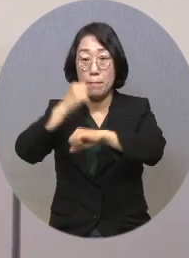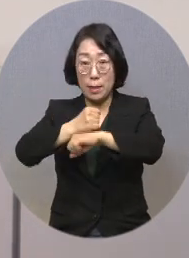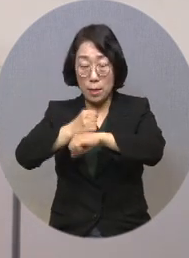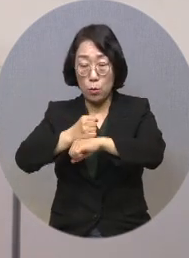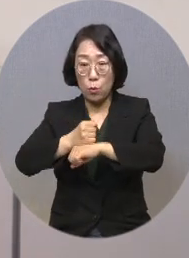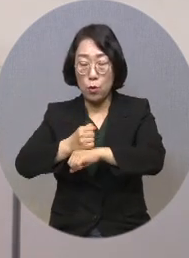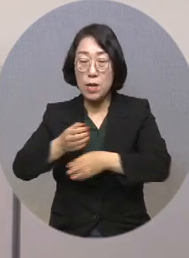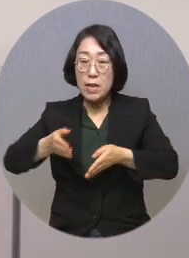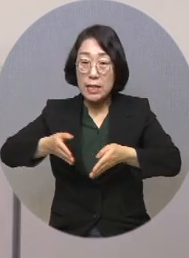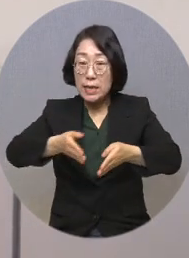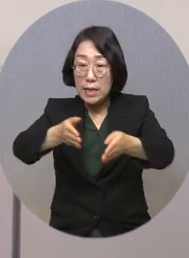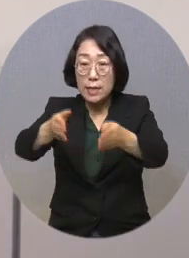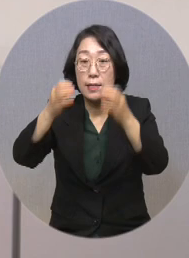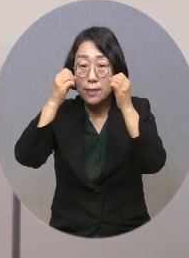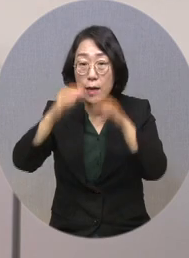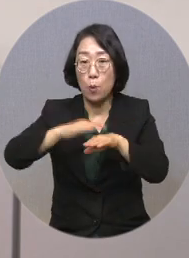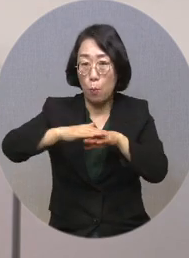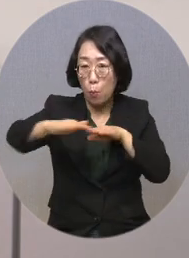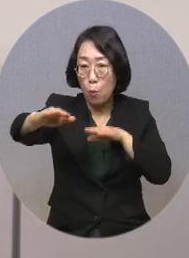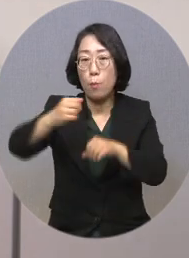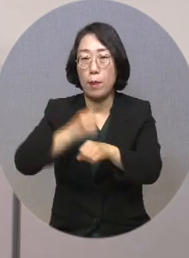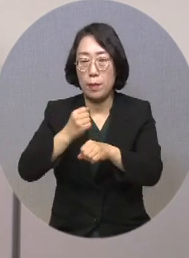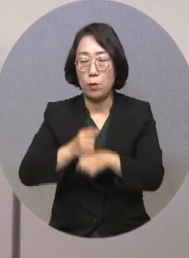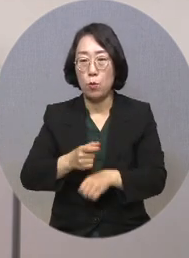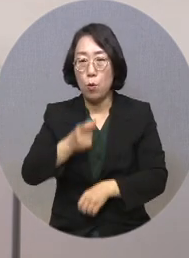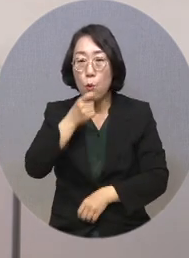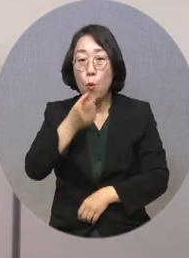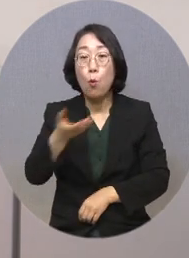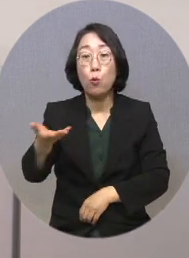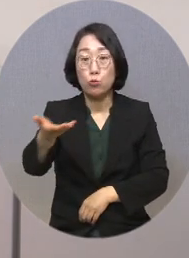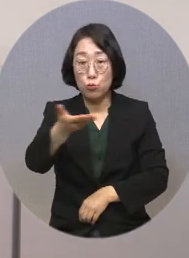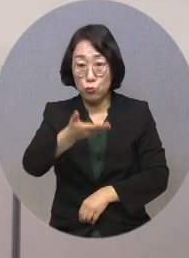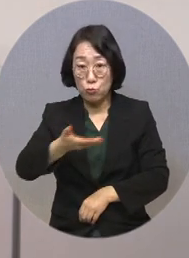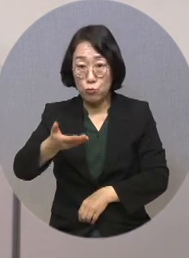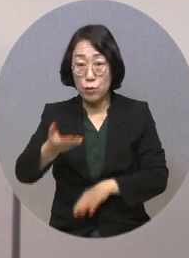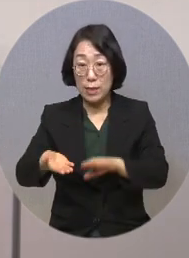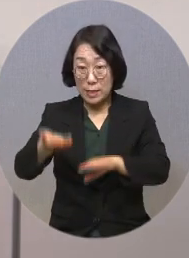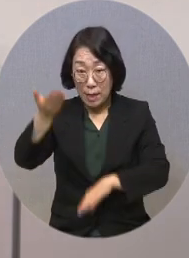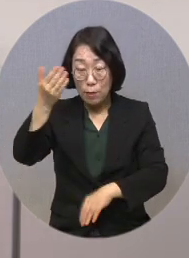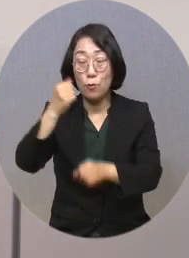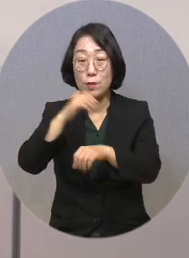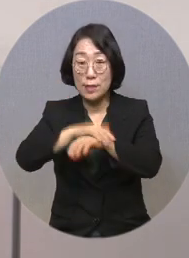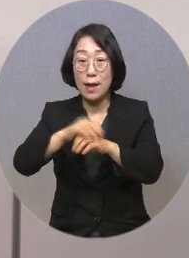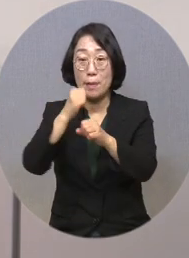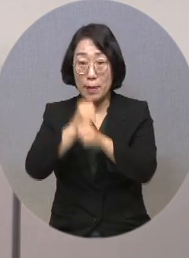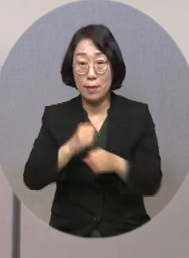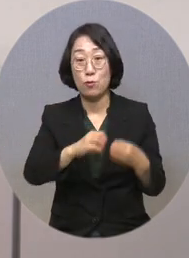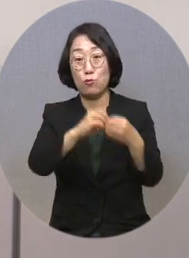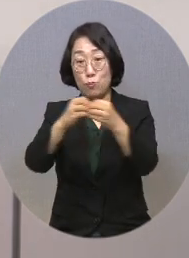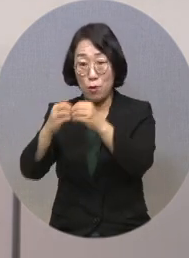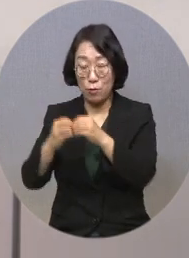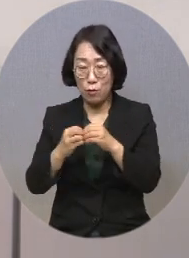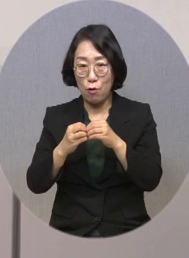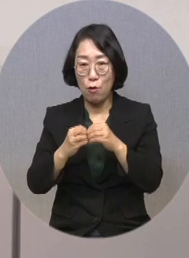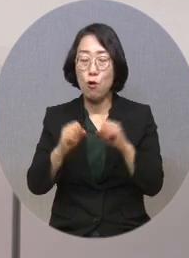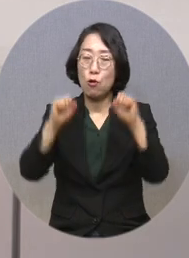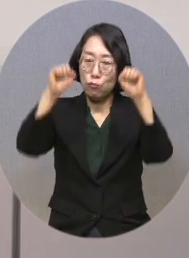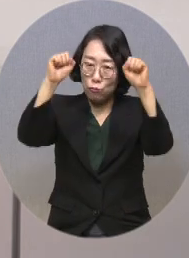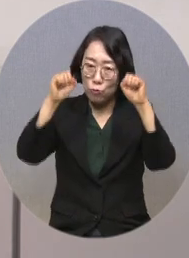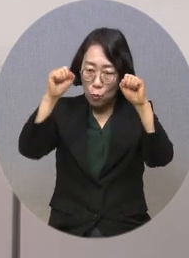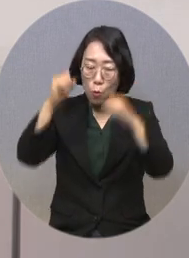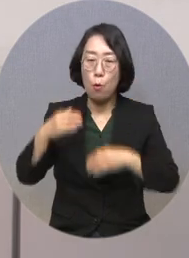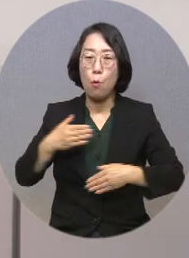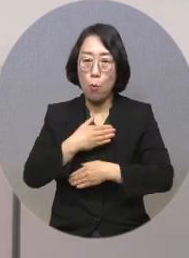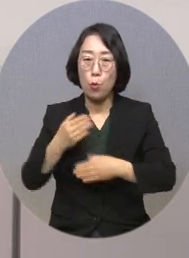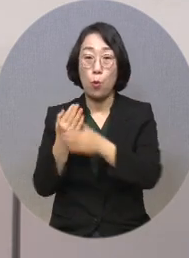산책로를 조성하는 등 신정호 수준 이상으로 개발해서 운동하고 스파와